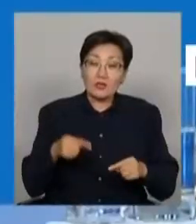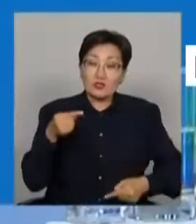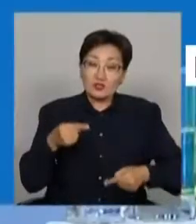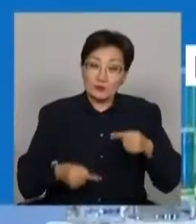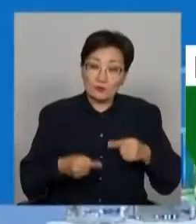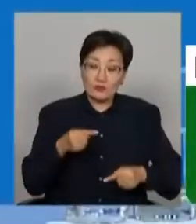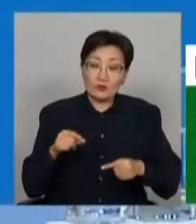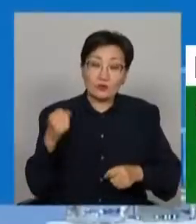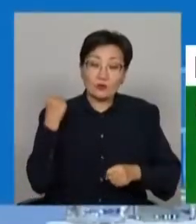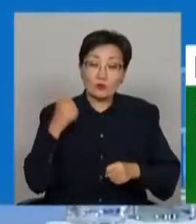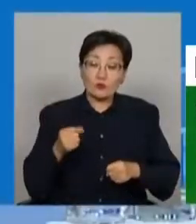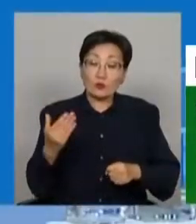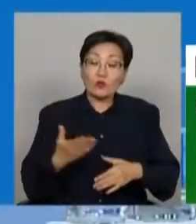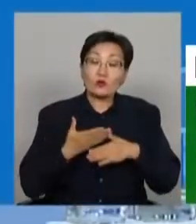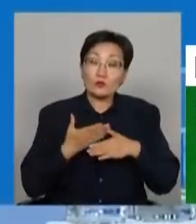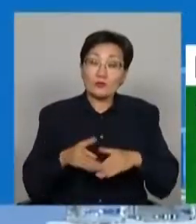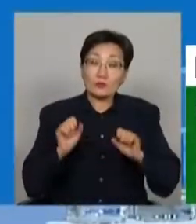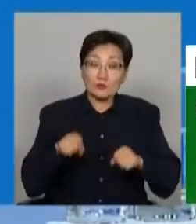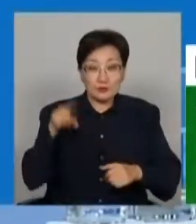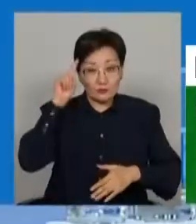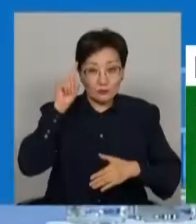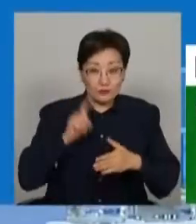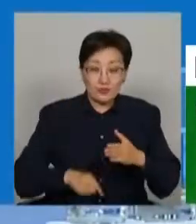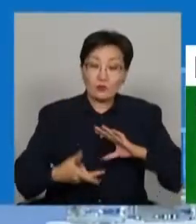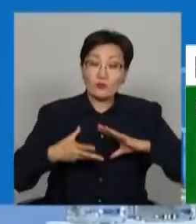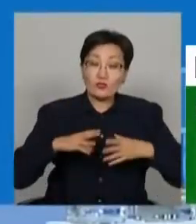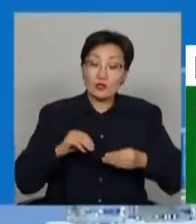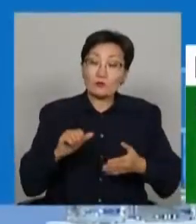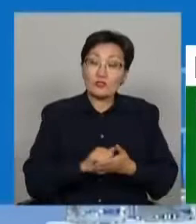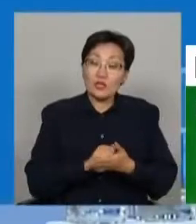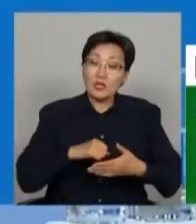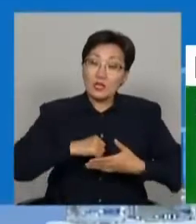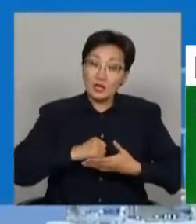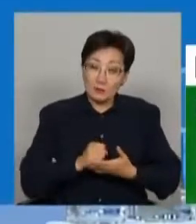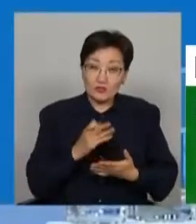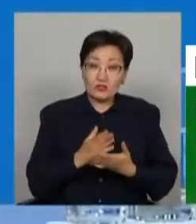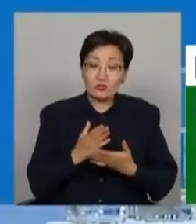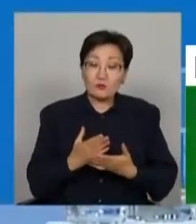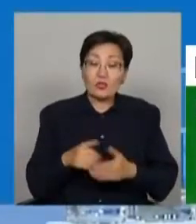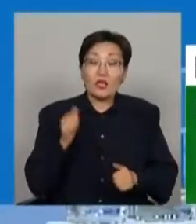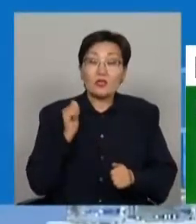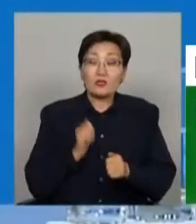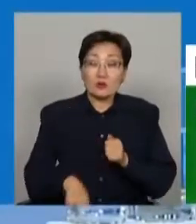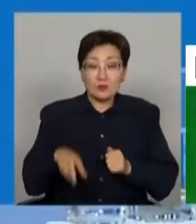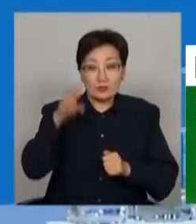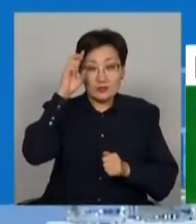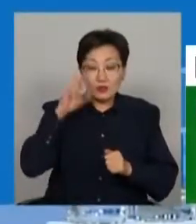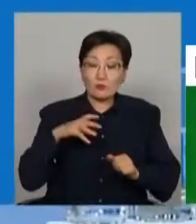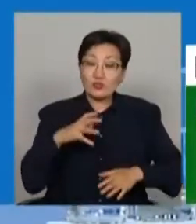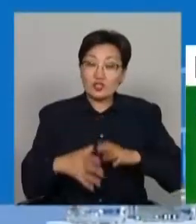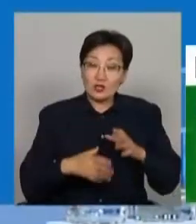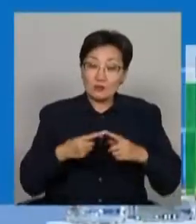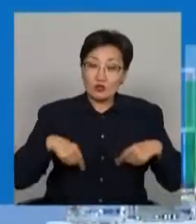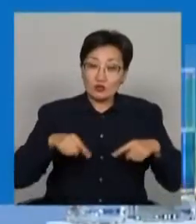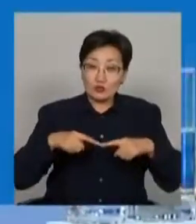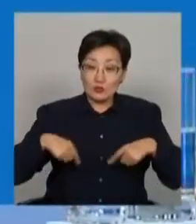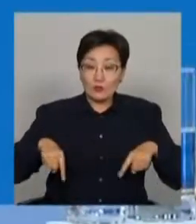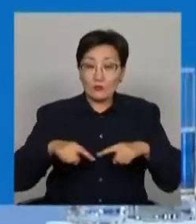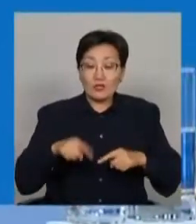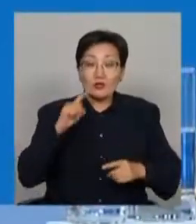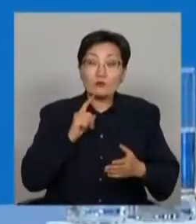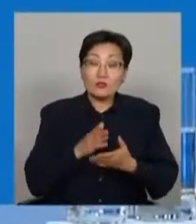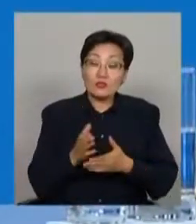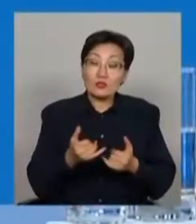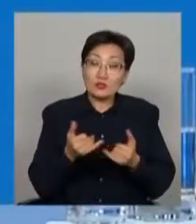еңсеруге өз үлестерін қосады деп санаймын. Съездің қорытынды құжаты қабылданды. Ол әрбір мемлекет, халықаралық ұйымдар мен саясаткерлер